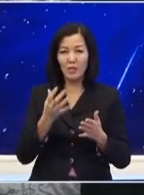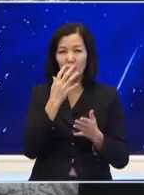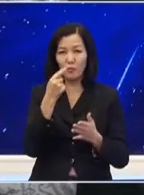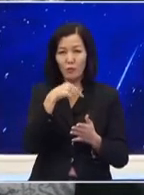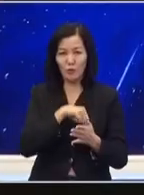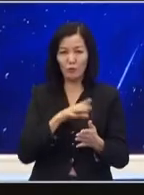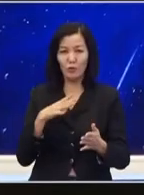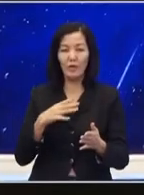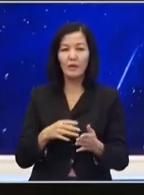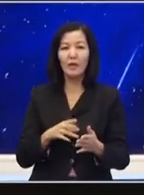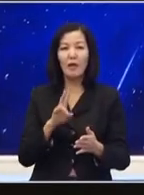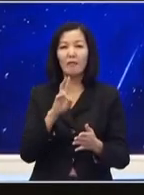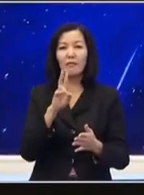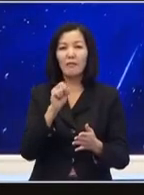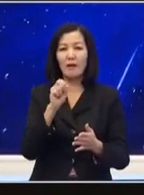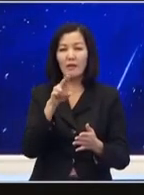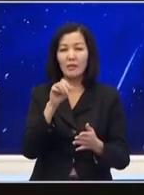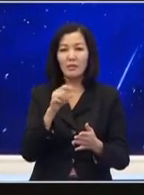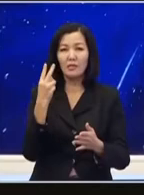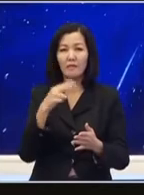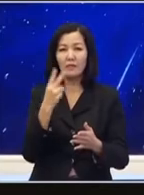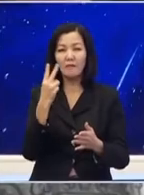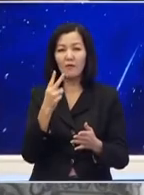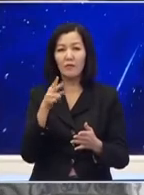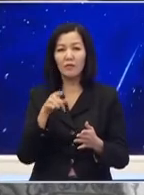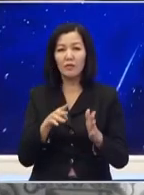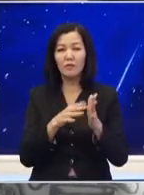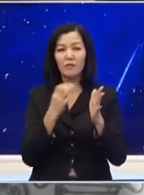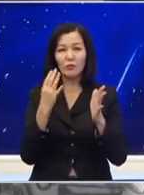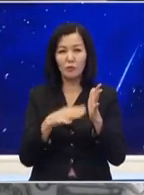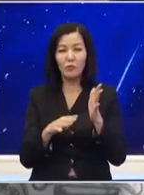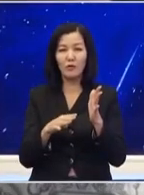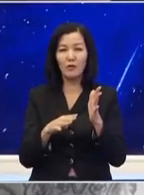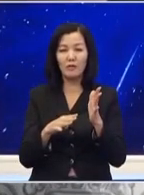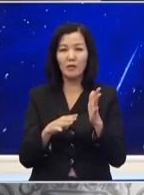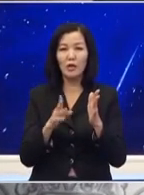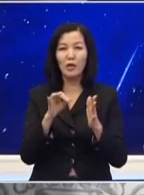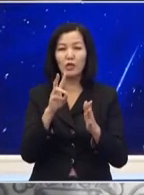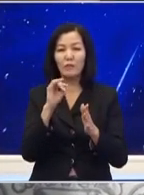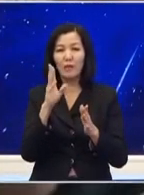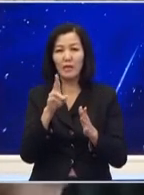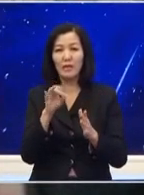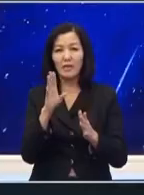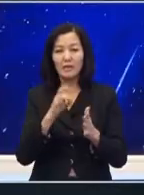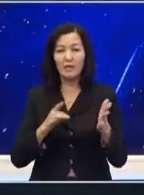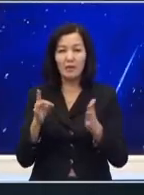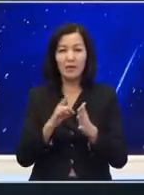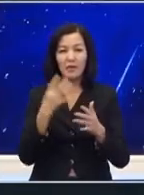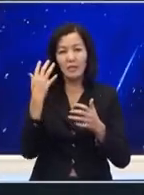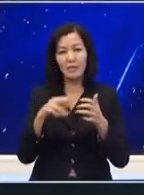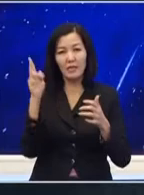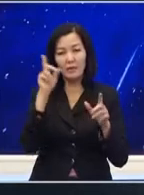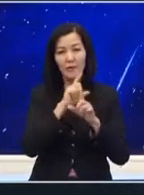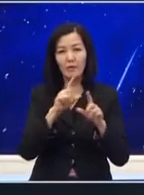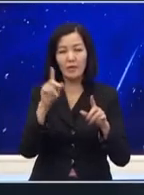душе. Надежда Лушникова родилась 22 ноября 1940 года в селе Шамалган Карасайского района. Получила среднее образование